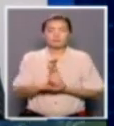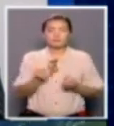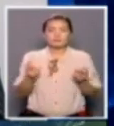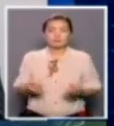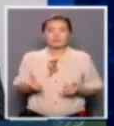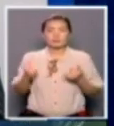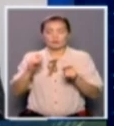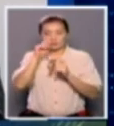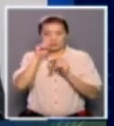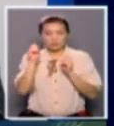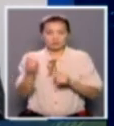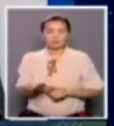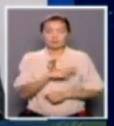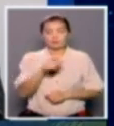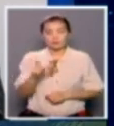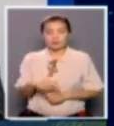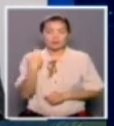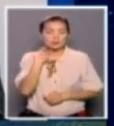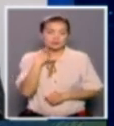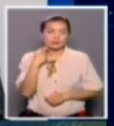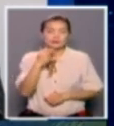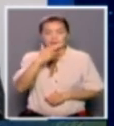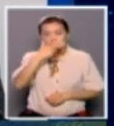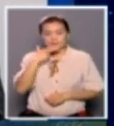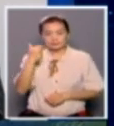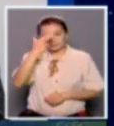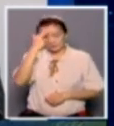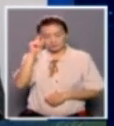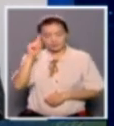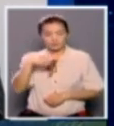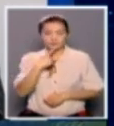құрмет орденімен наградталған ол, ағылшын, итальян тілдерін жетік меңгерген.